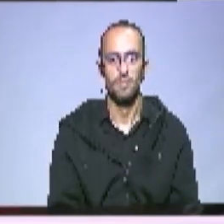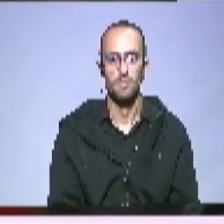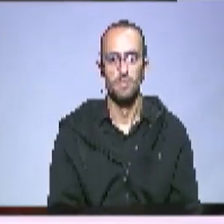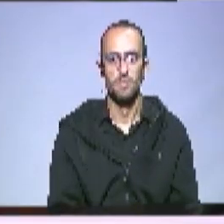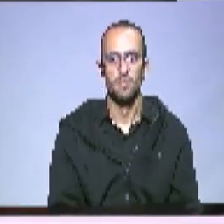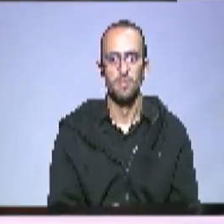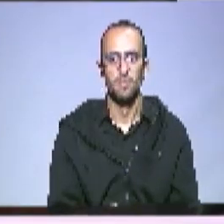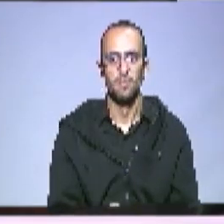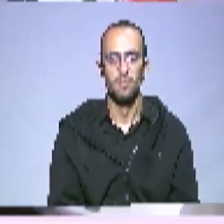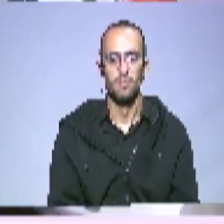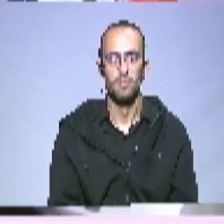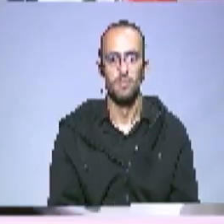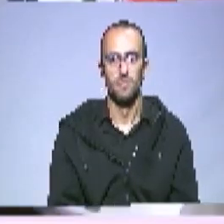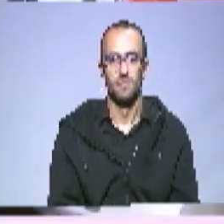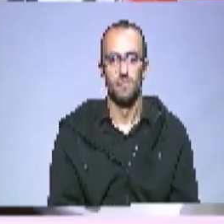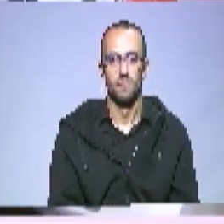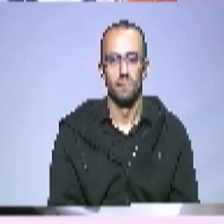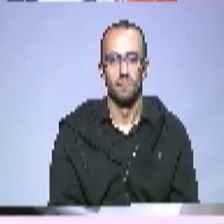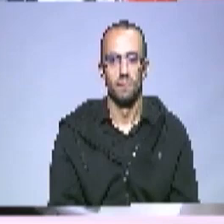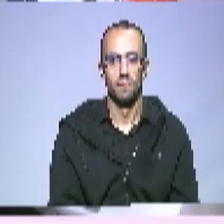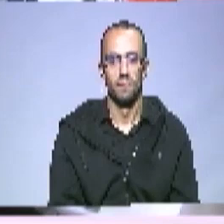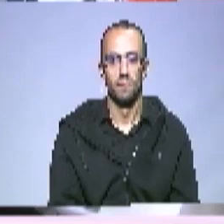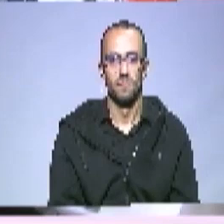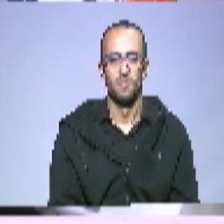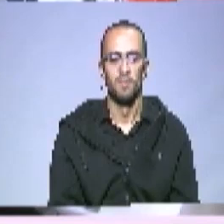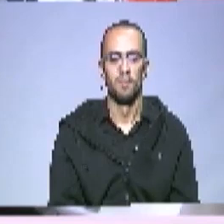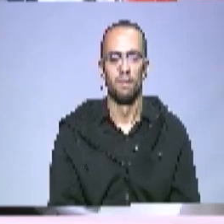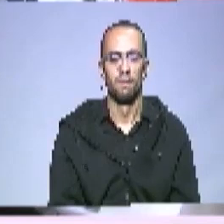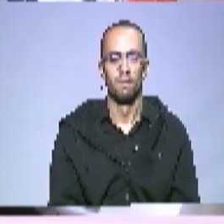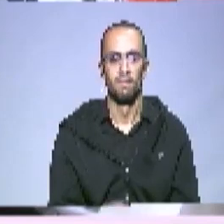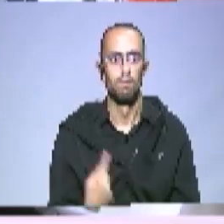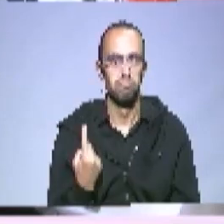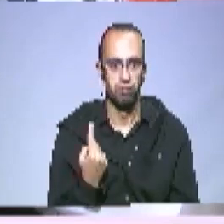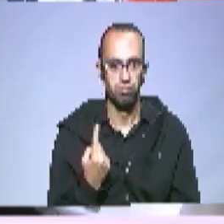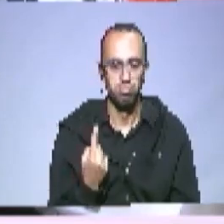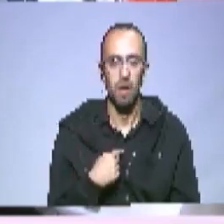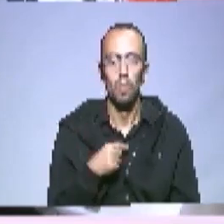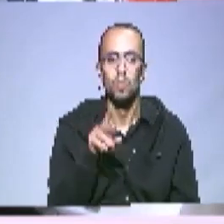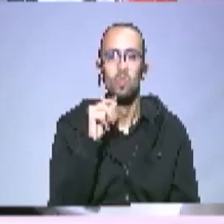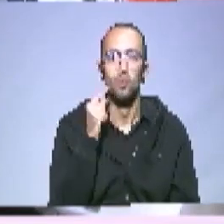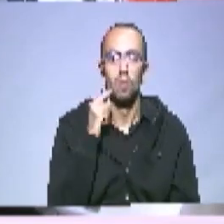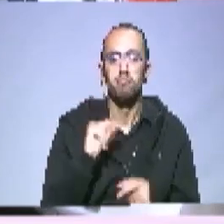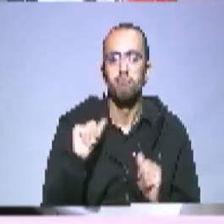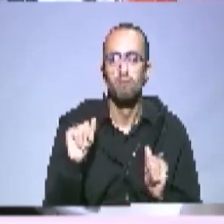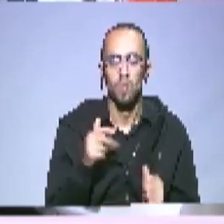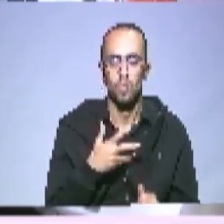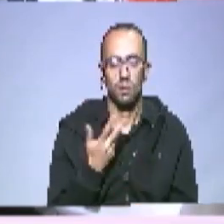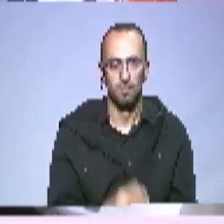Thank you.